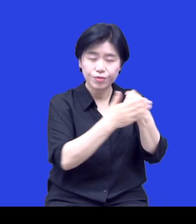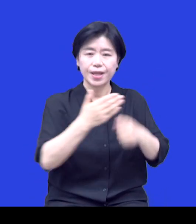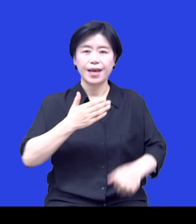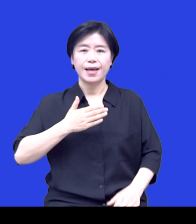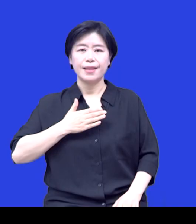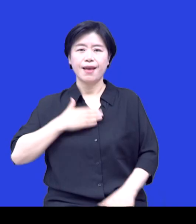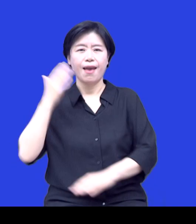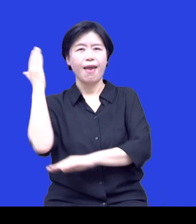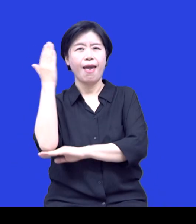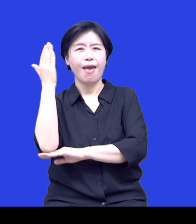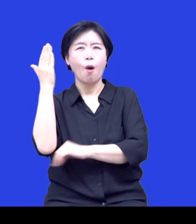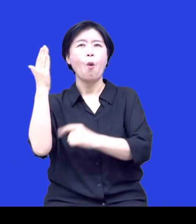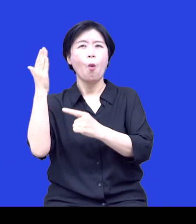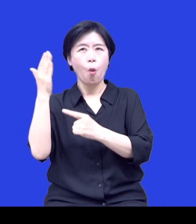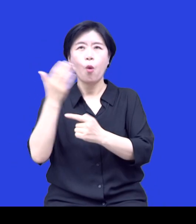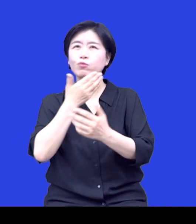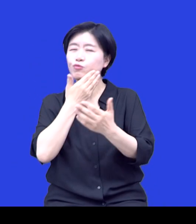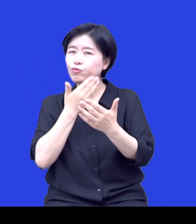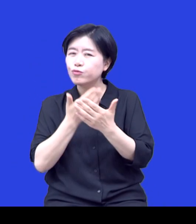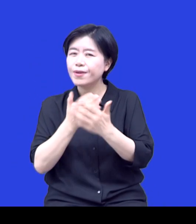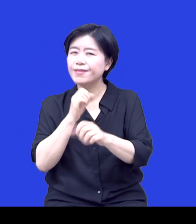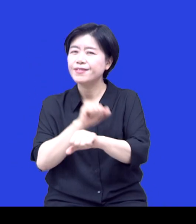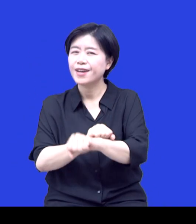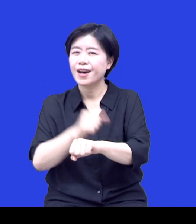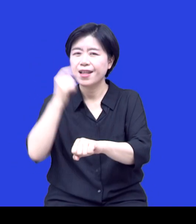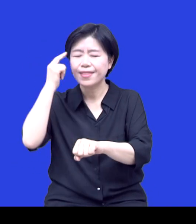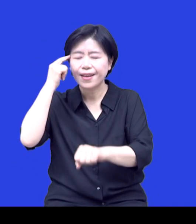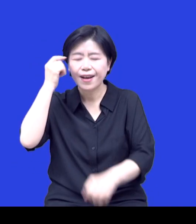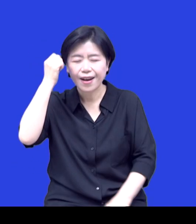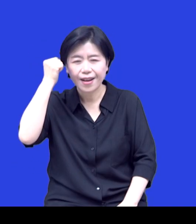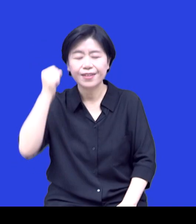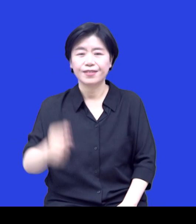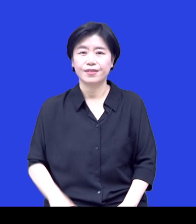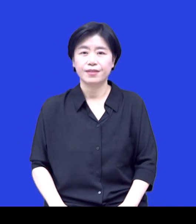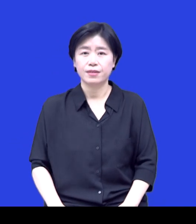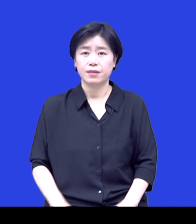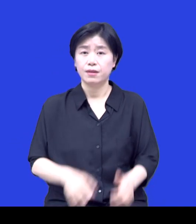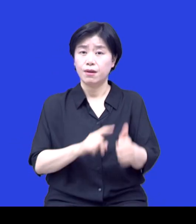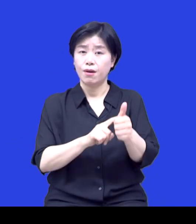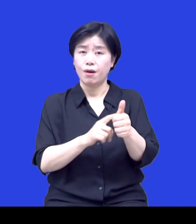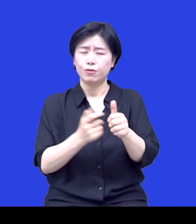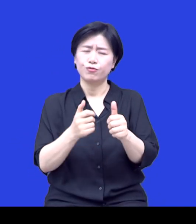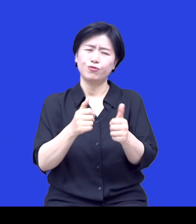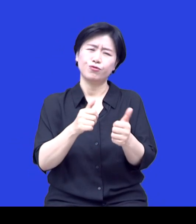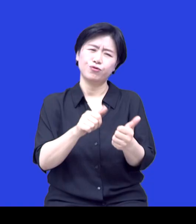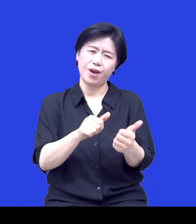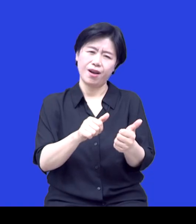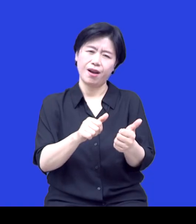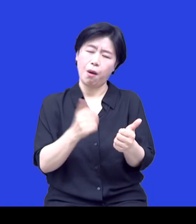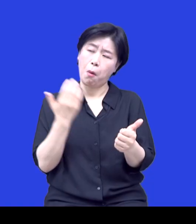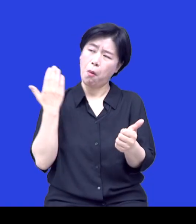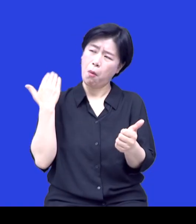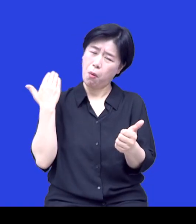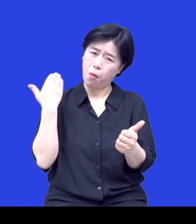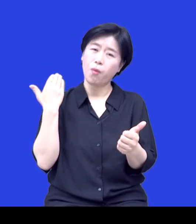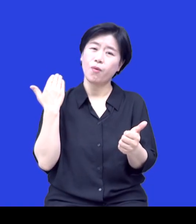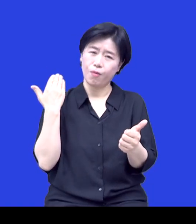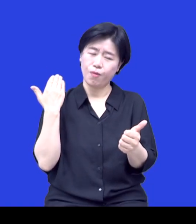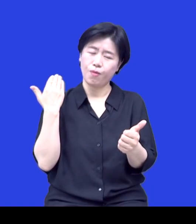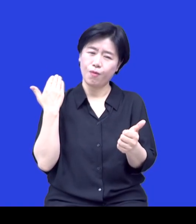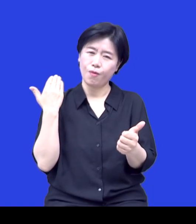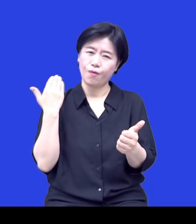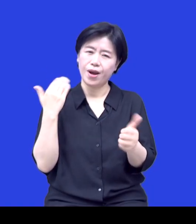갖게 해주셨죠. 지금 돌아가신 지 몇 년 됐지만은 아버지가 가끔 생각이 나는 거는 그